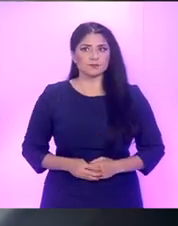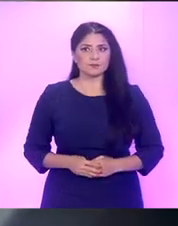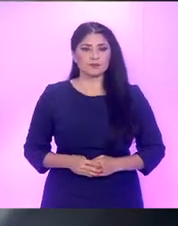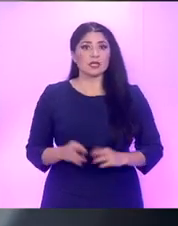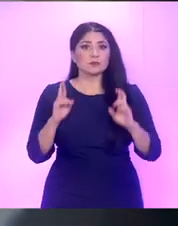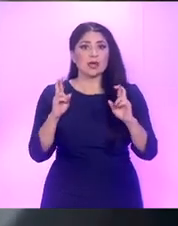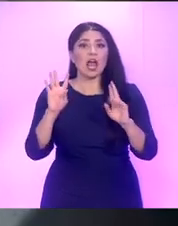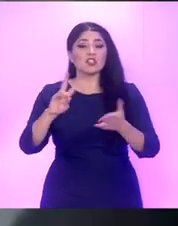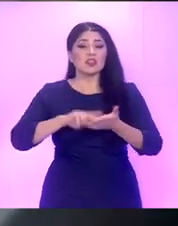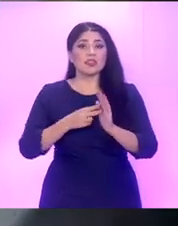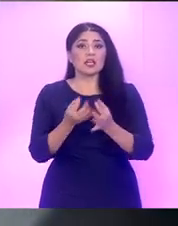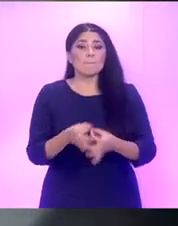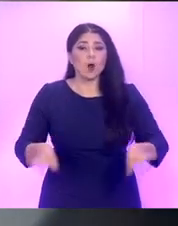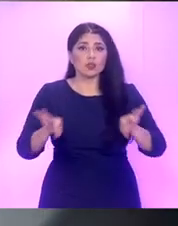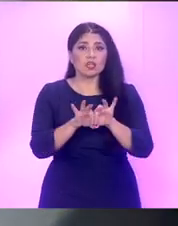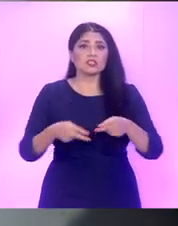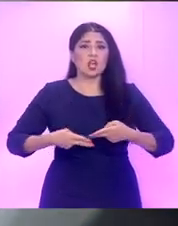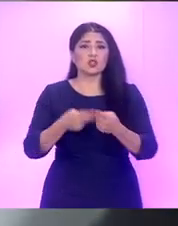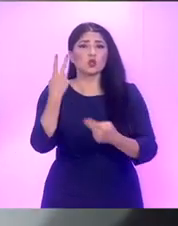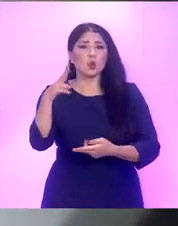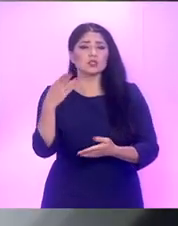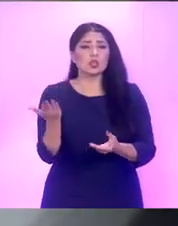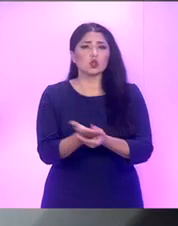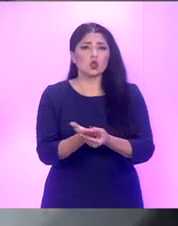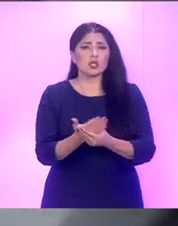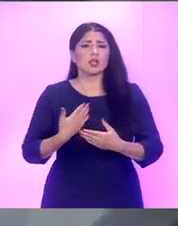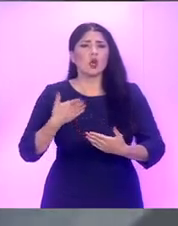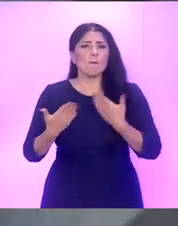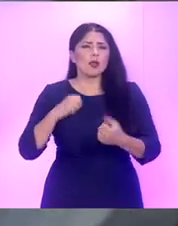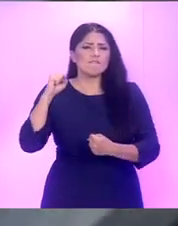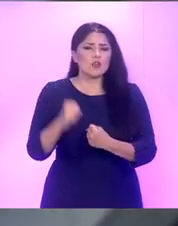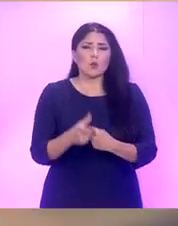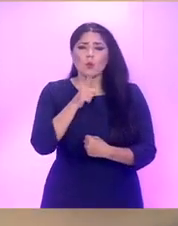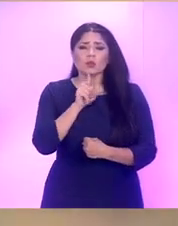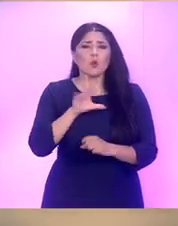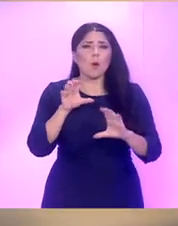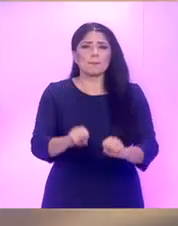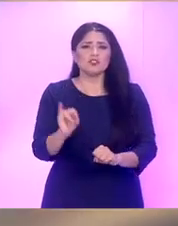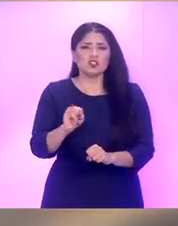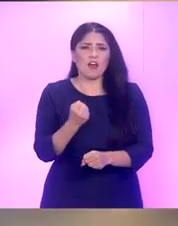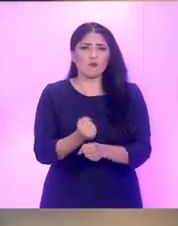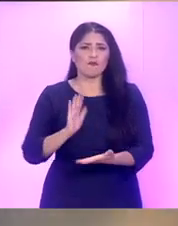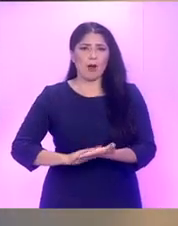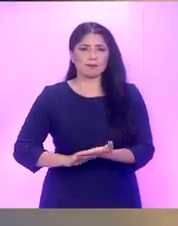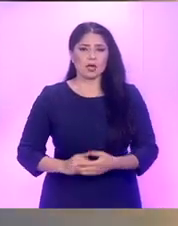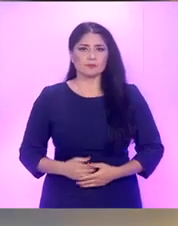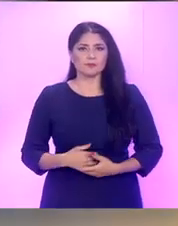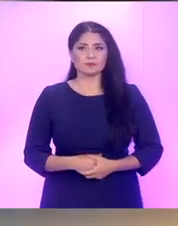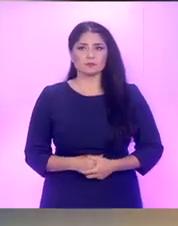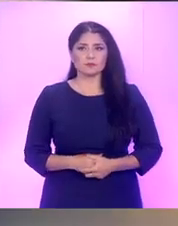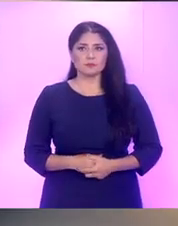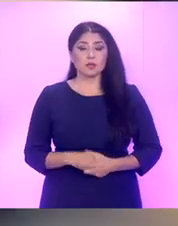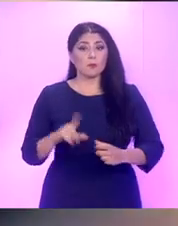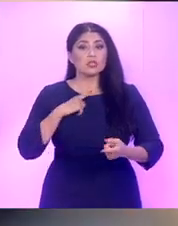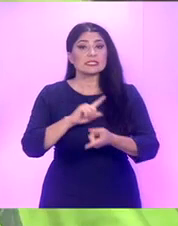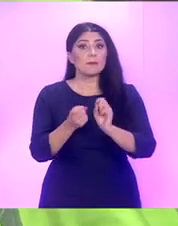tehnica modernă să îi ajute în cele peste 200 de dosare de mare violență în care nu au reușit să dea de urma făptașilor. Sistemul permite și